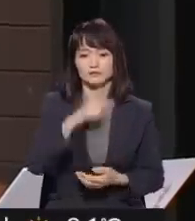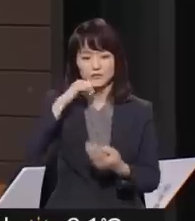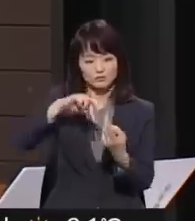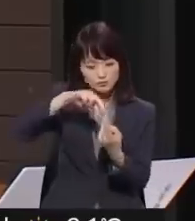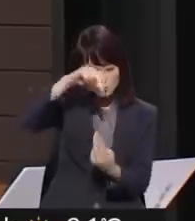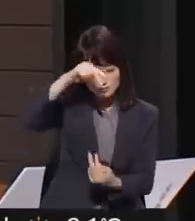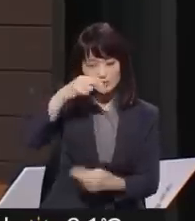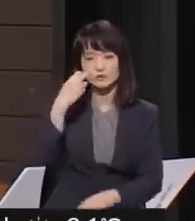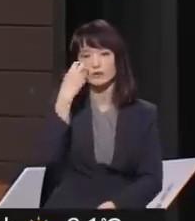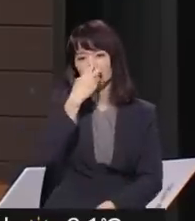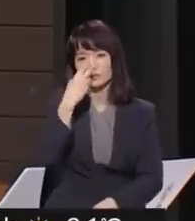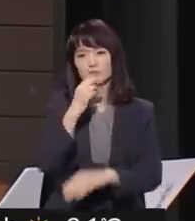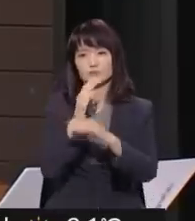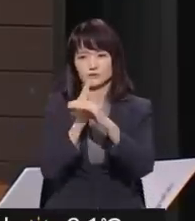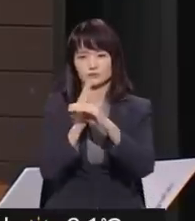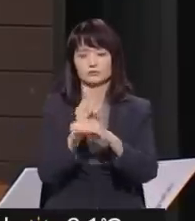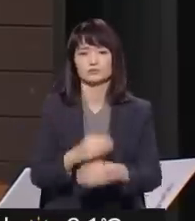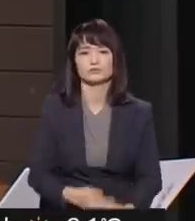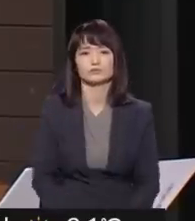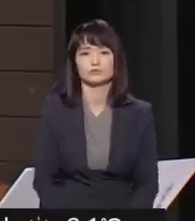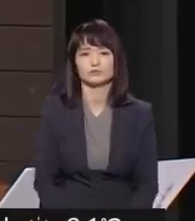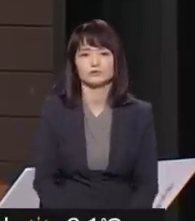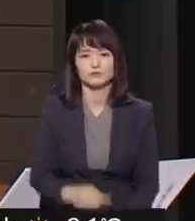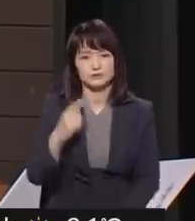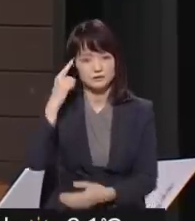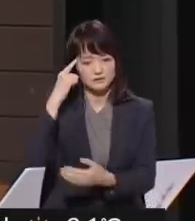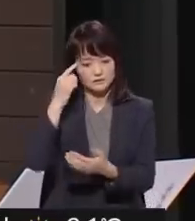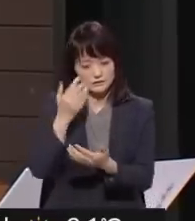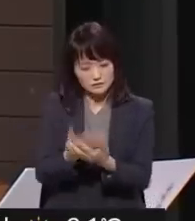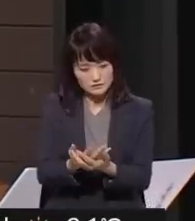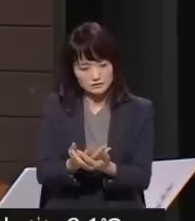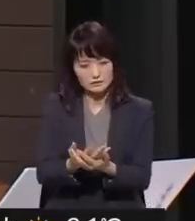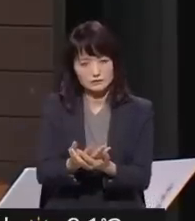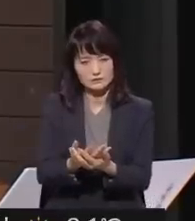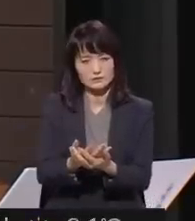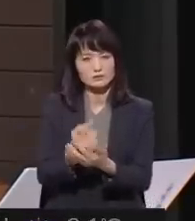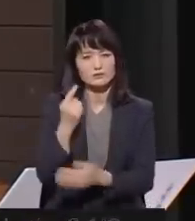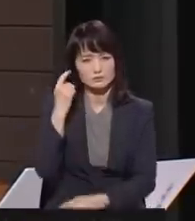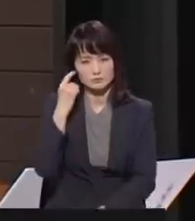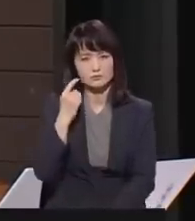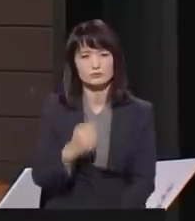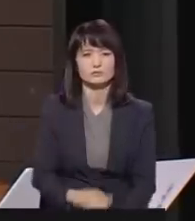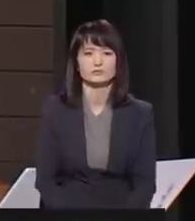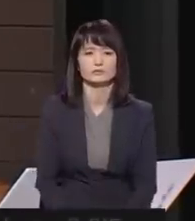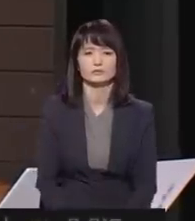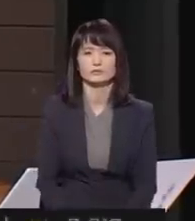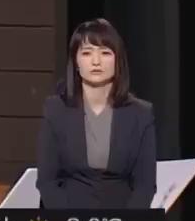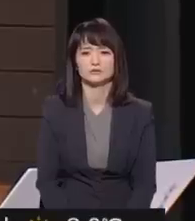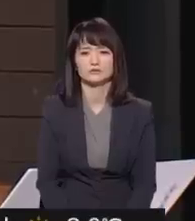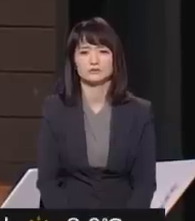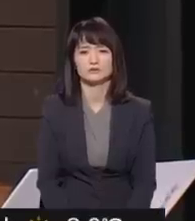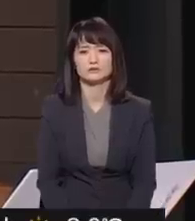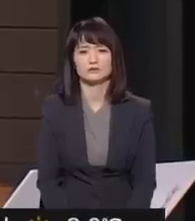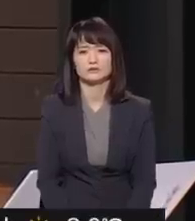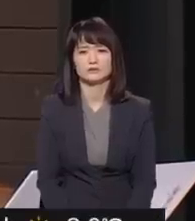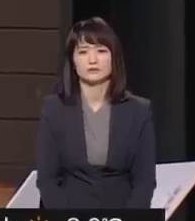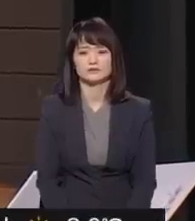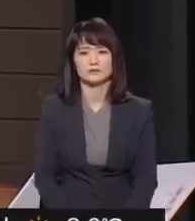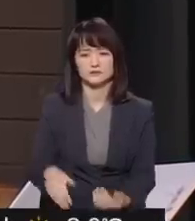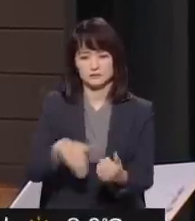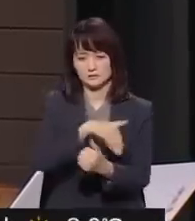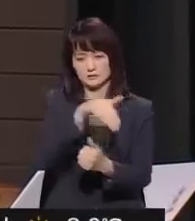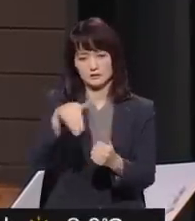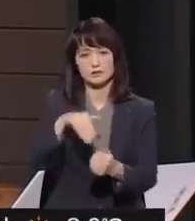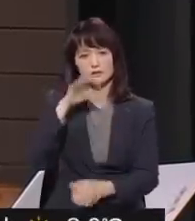검사를 지금 진행 중에 있다고 합니다 참 충격적인 소식인데 알겠습니다 저희 뭐 계속 좀